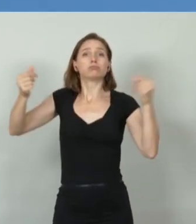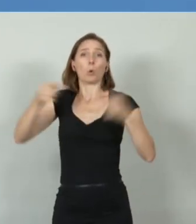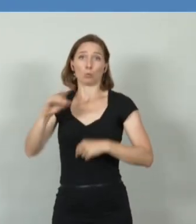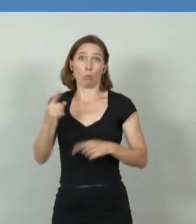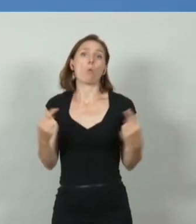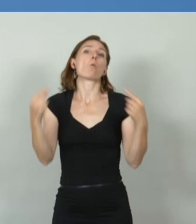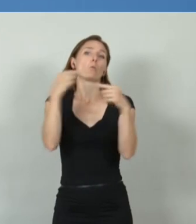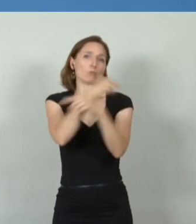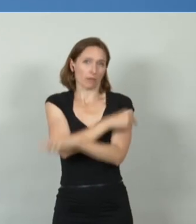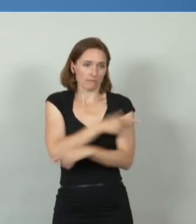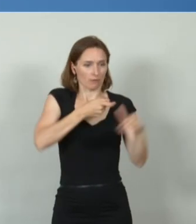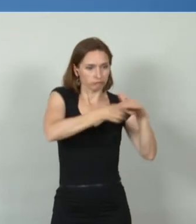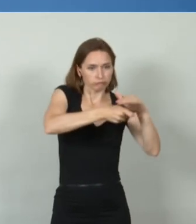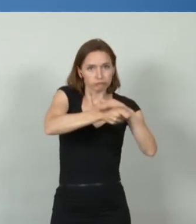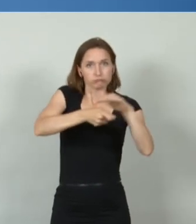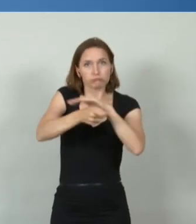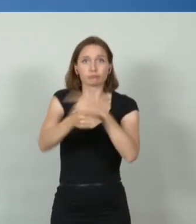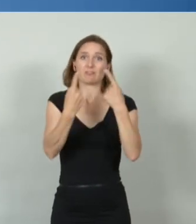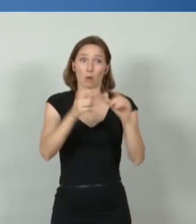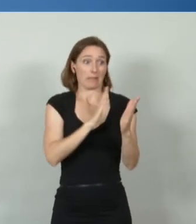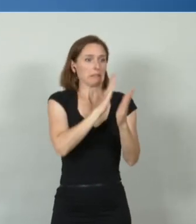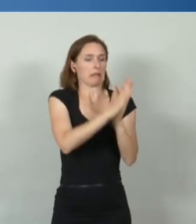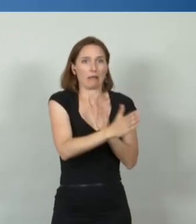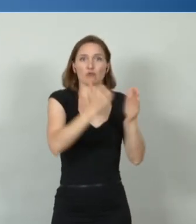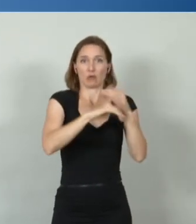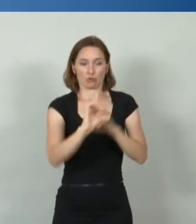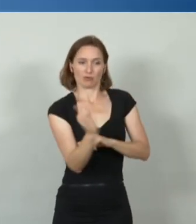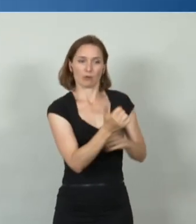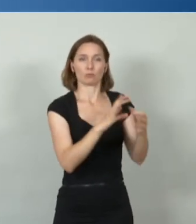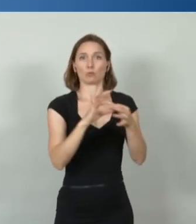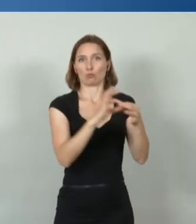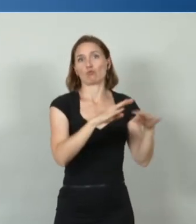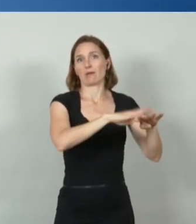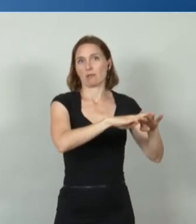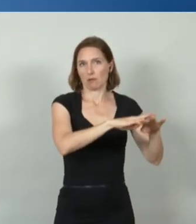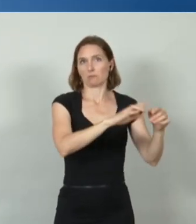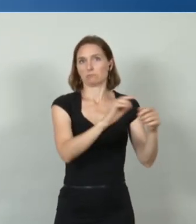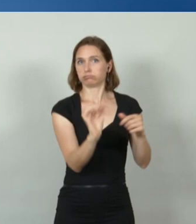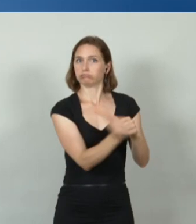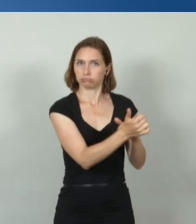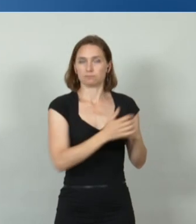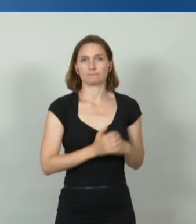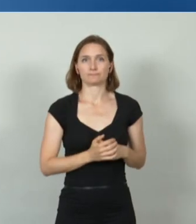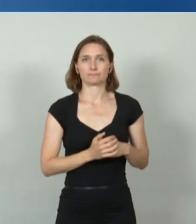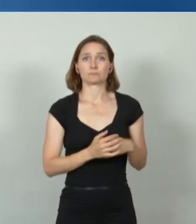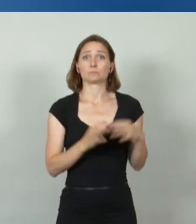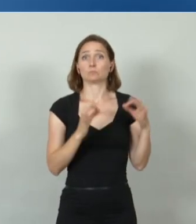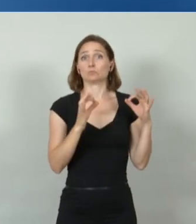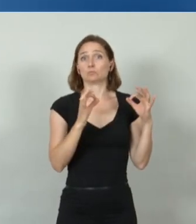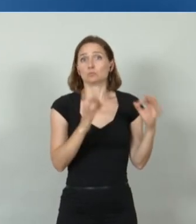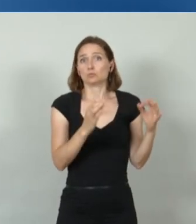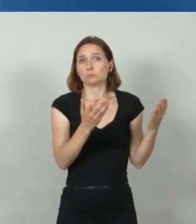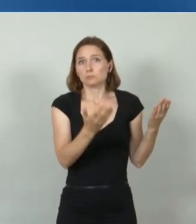répartition directe dans les unes de quartier certaines de ces subventions renforcées d'ailleurs font l'objet dans